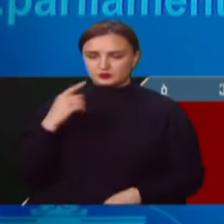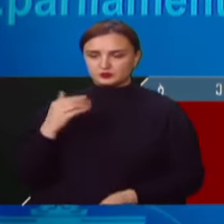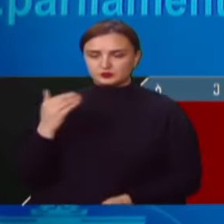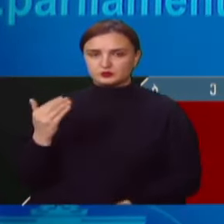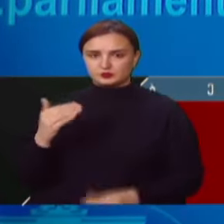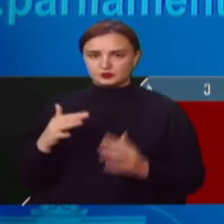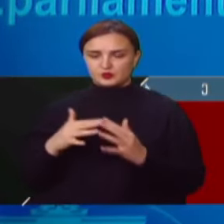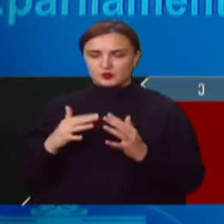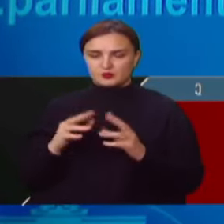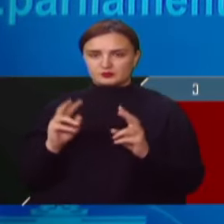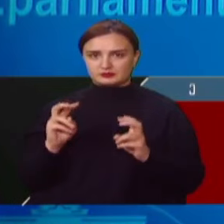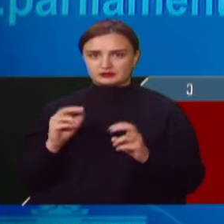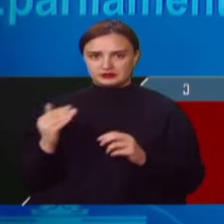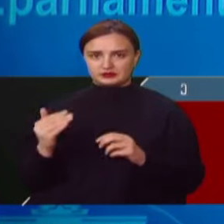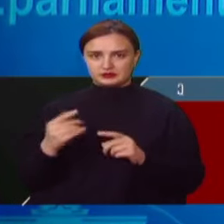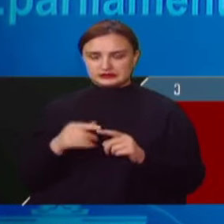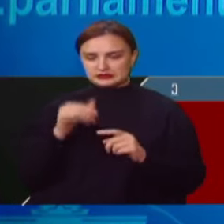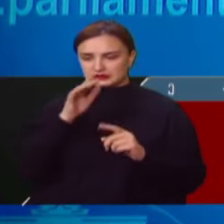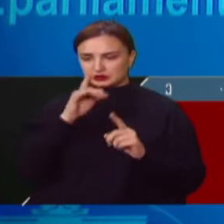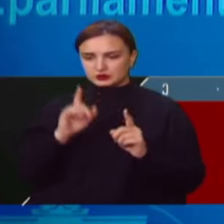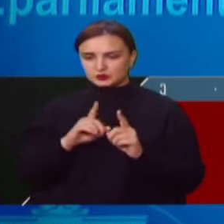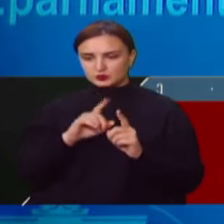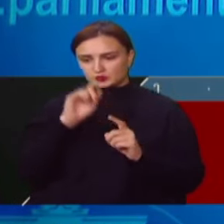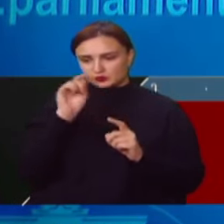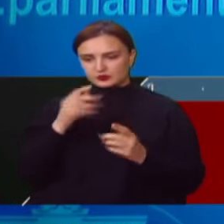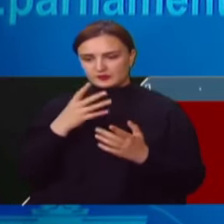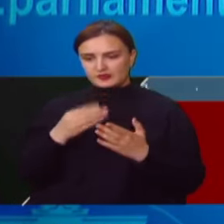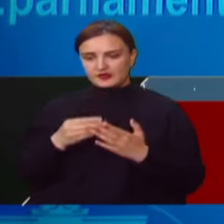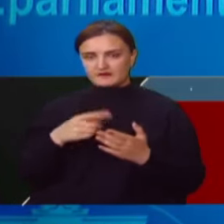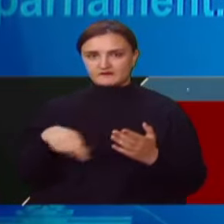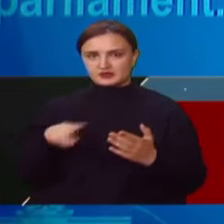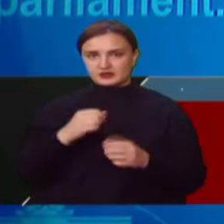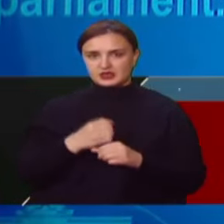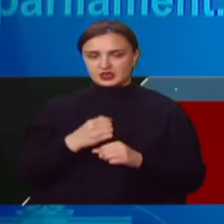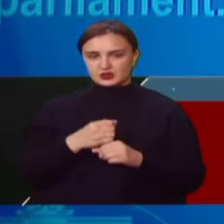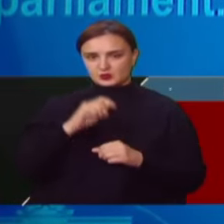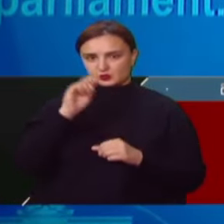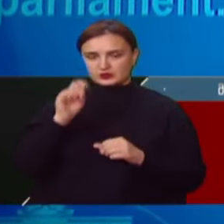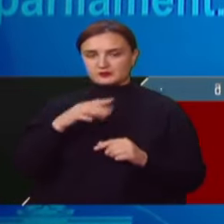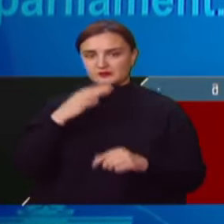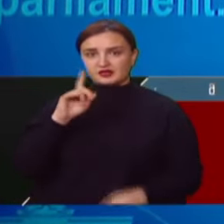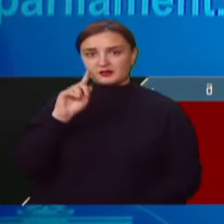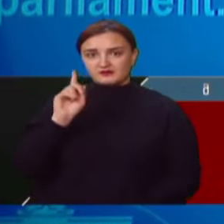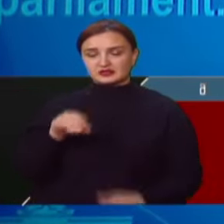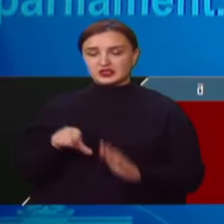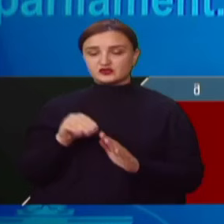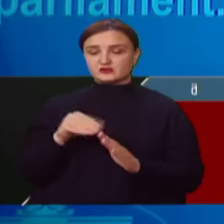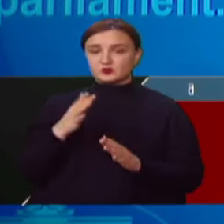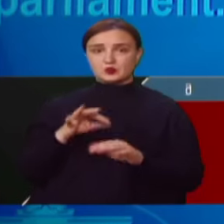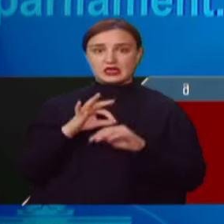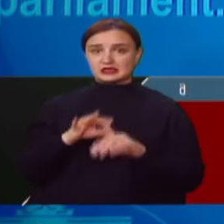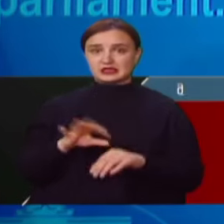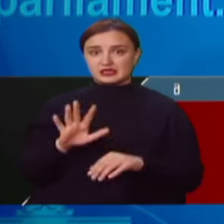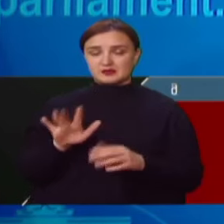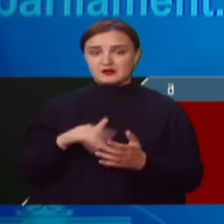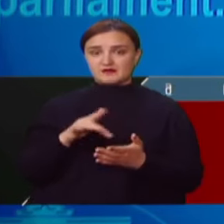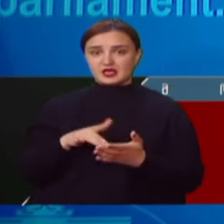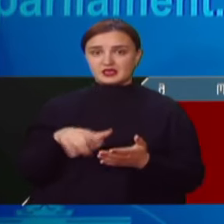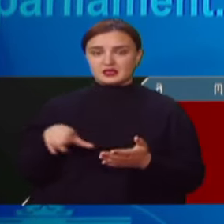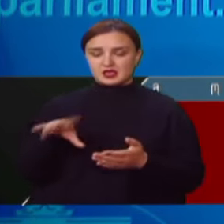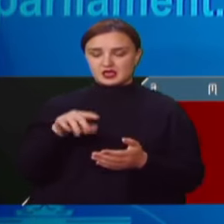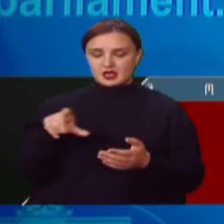ჰიბრიდული ომის პროდუქტი, რომ თითქოს უკრაინელებმა თავისთავად მოუწყვეს უკრაინიზაცია. ერთი რამე ვიცი, თუ არჩევნები არ ტარდება ქვეყანაში, ხალხს უფლება